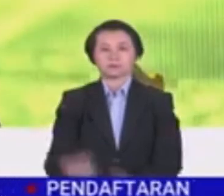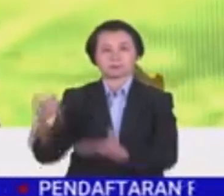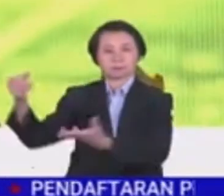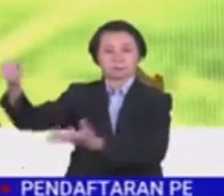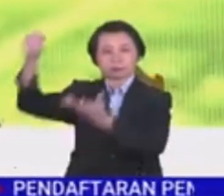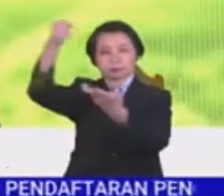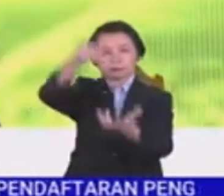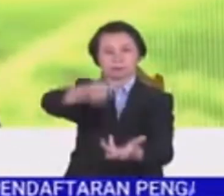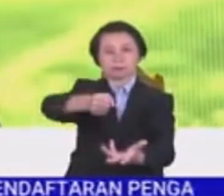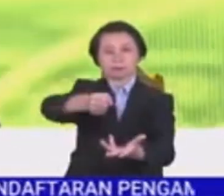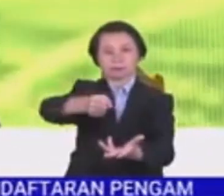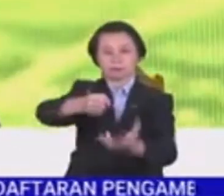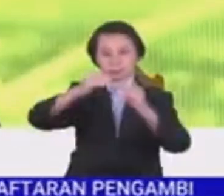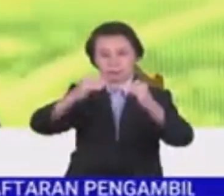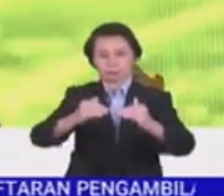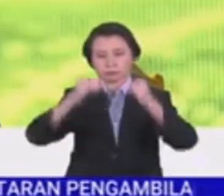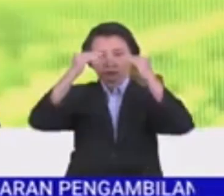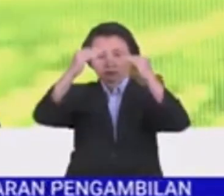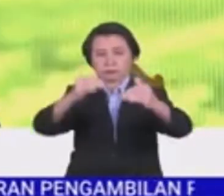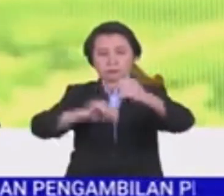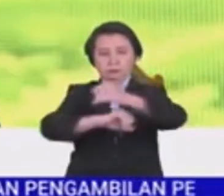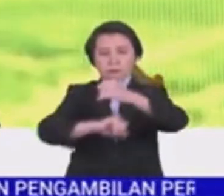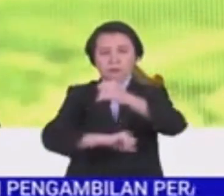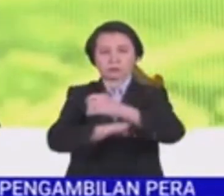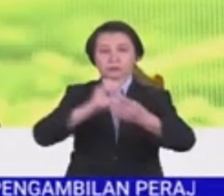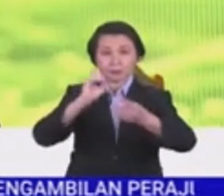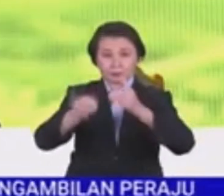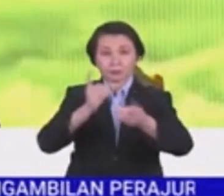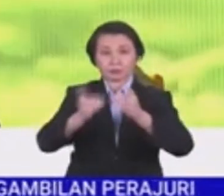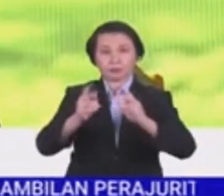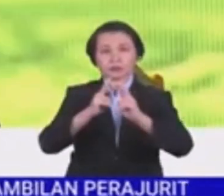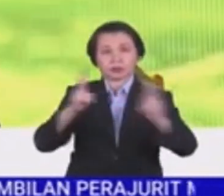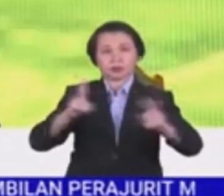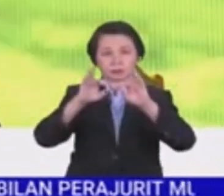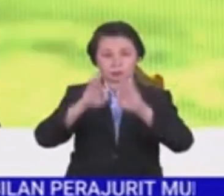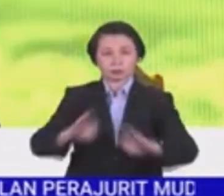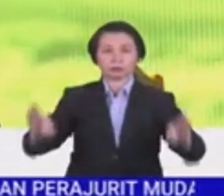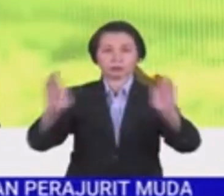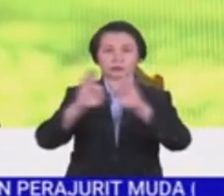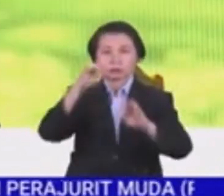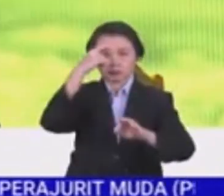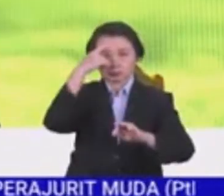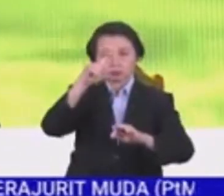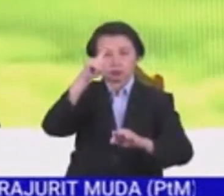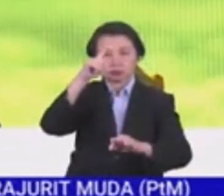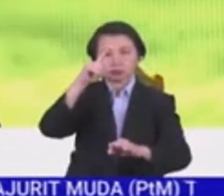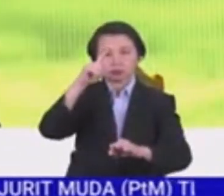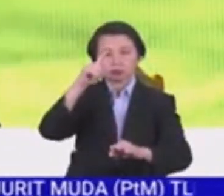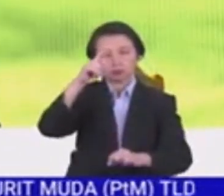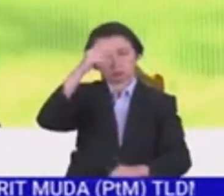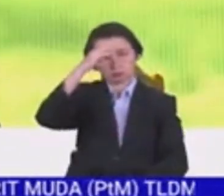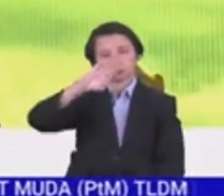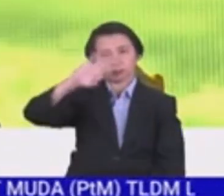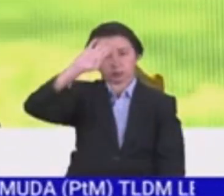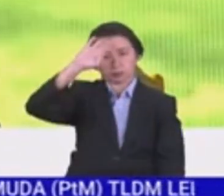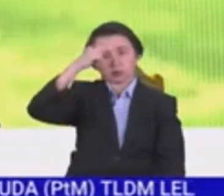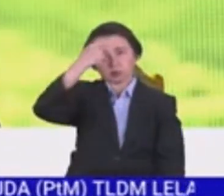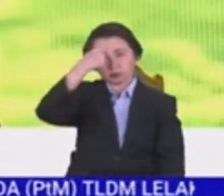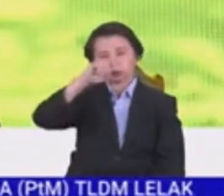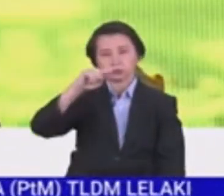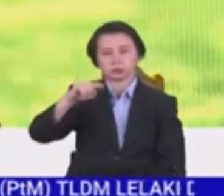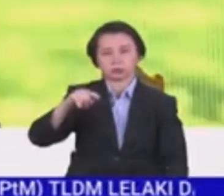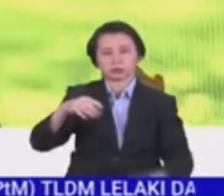Peruntukan naik taraf infrastruktur digital ini amat penting buat negeri Perlis. Bagi